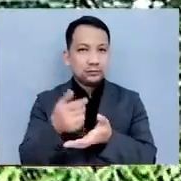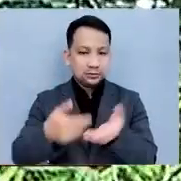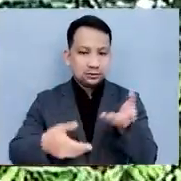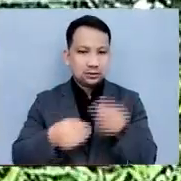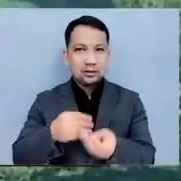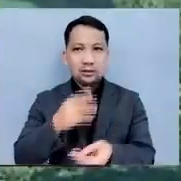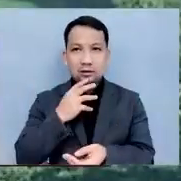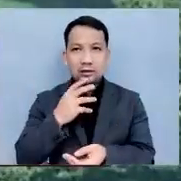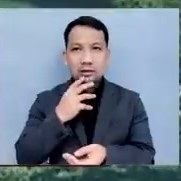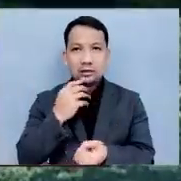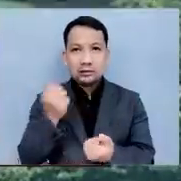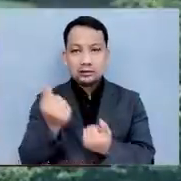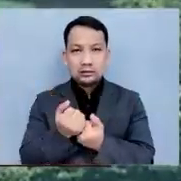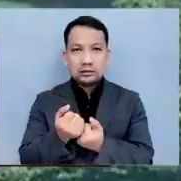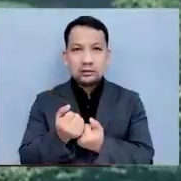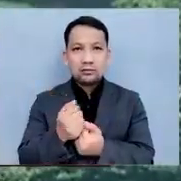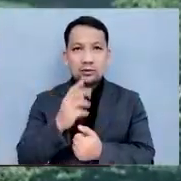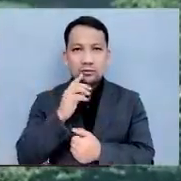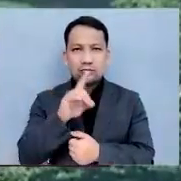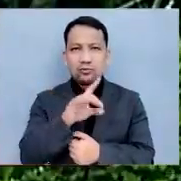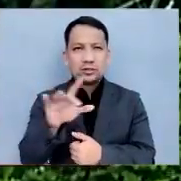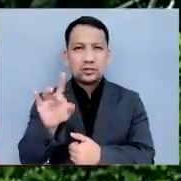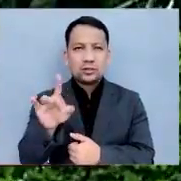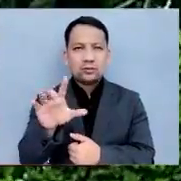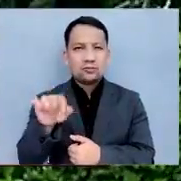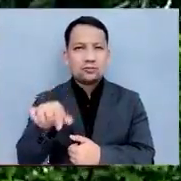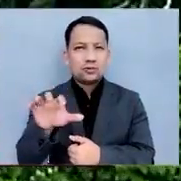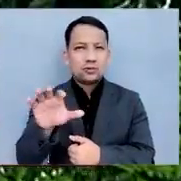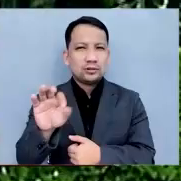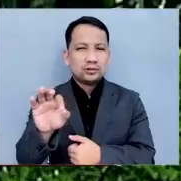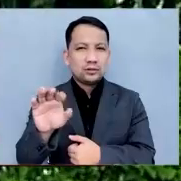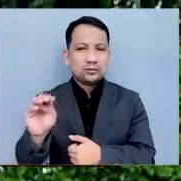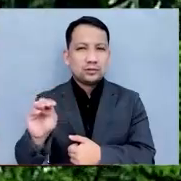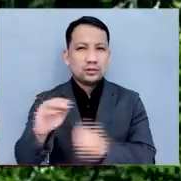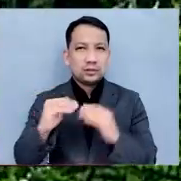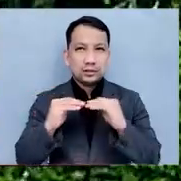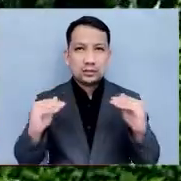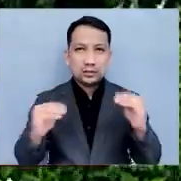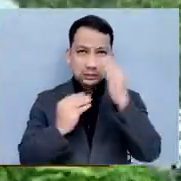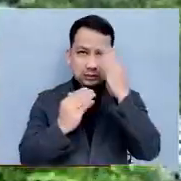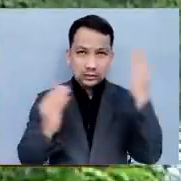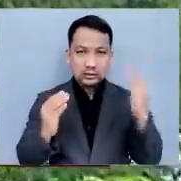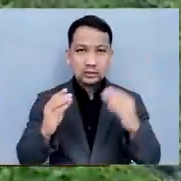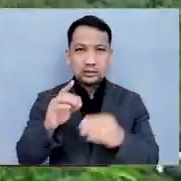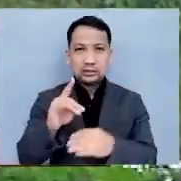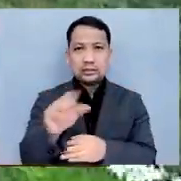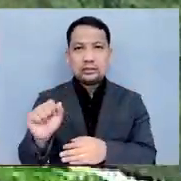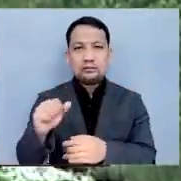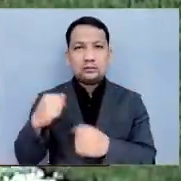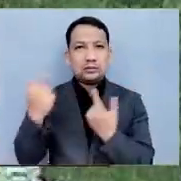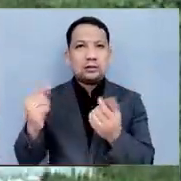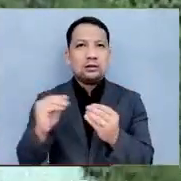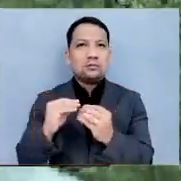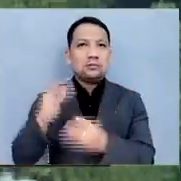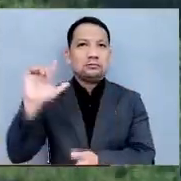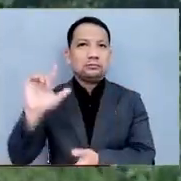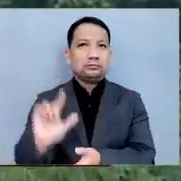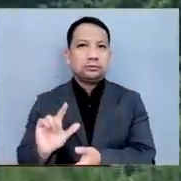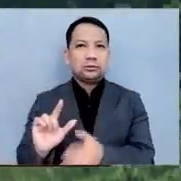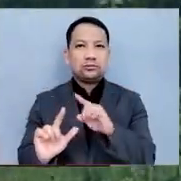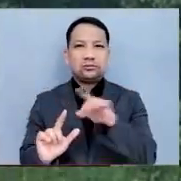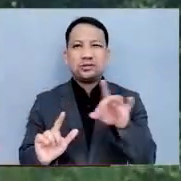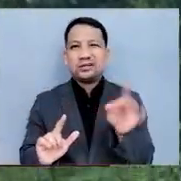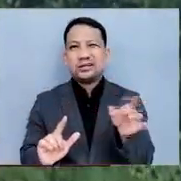Angat Dam. Sa 181.81 meters na level ng tubig kahapon sa dam, lalo pa itong bumaba sa